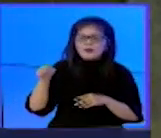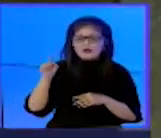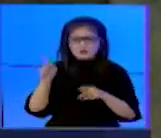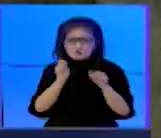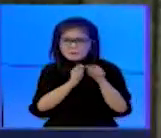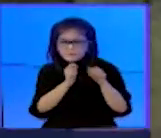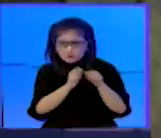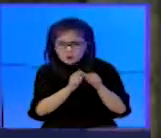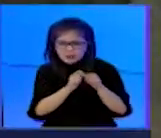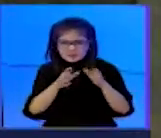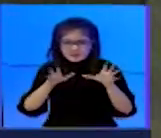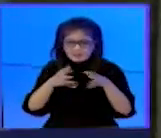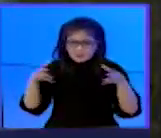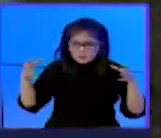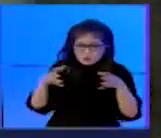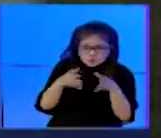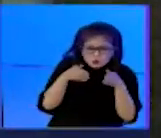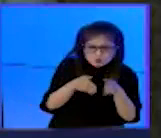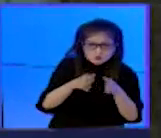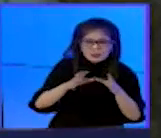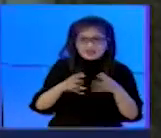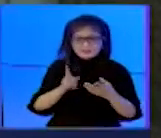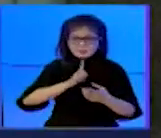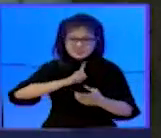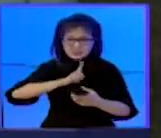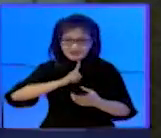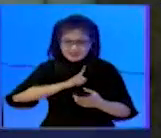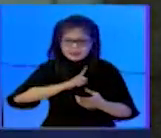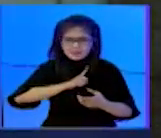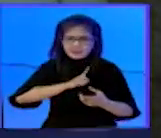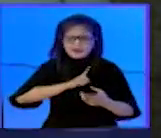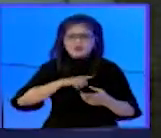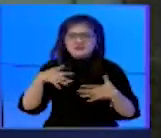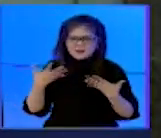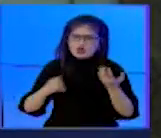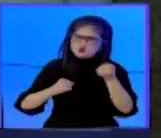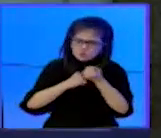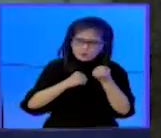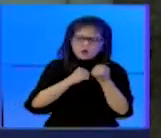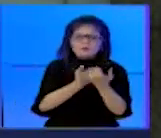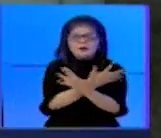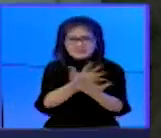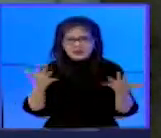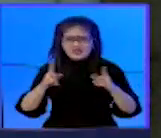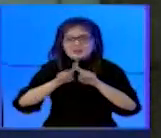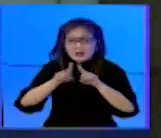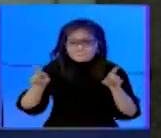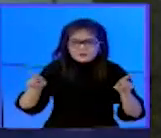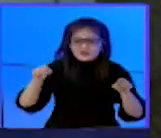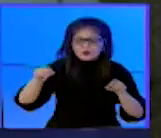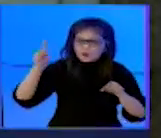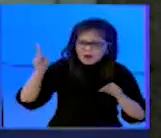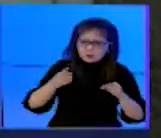dibuatkan tim khusus, tim independen yang mereka nggak pro-rakyat. Mereka pro-rakyat, tapi juga nggak harus